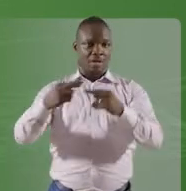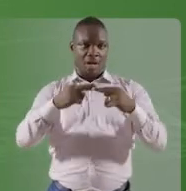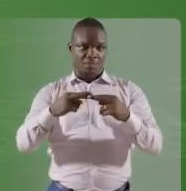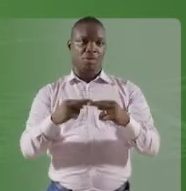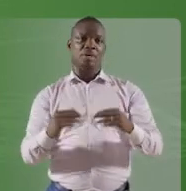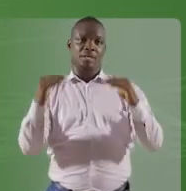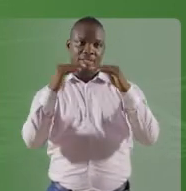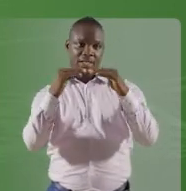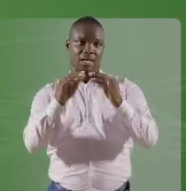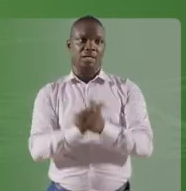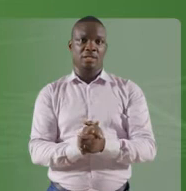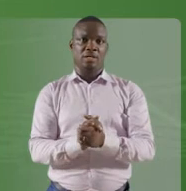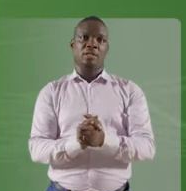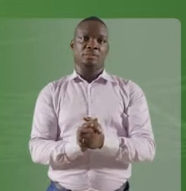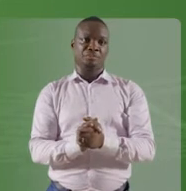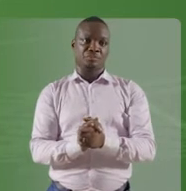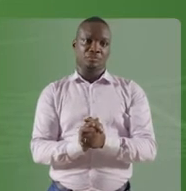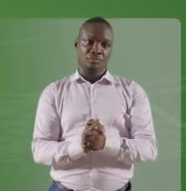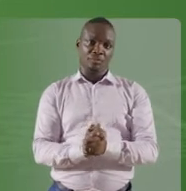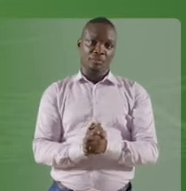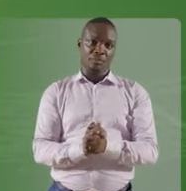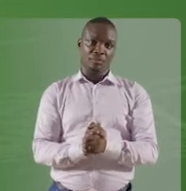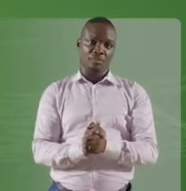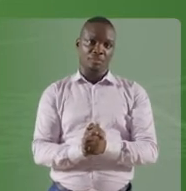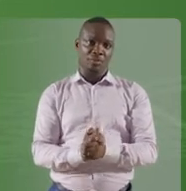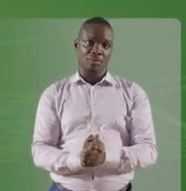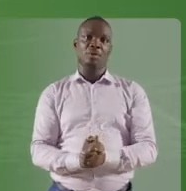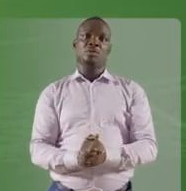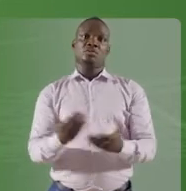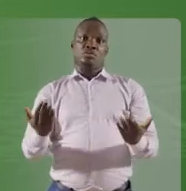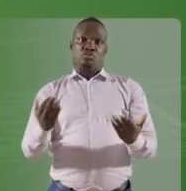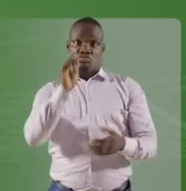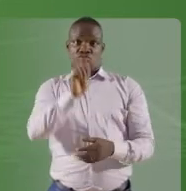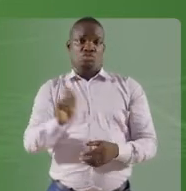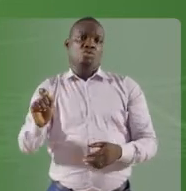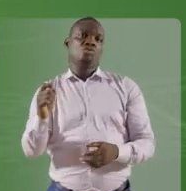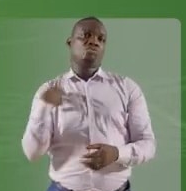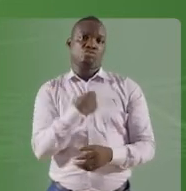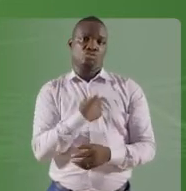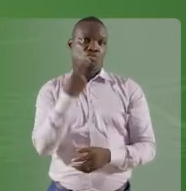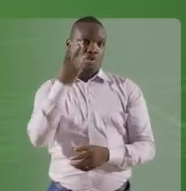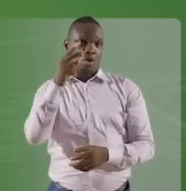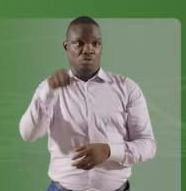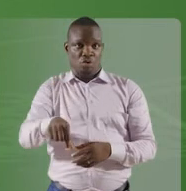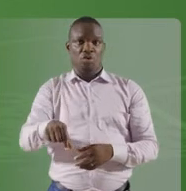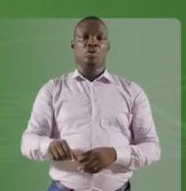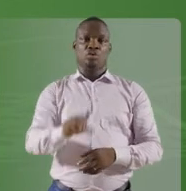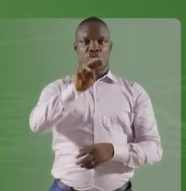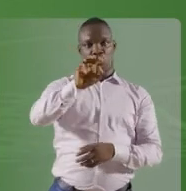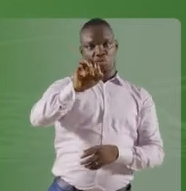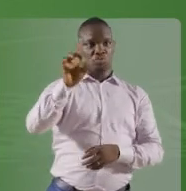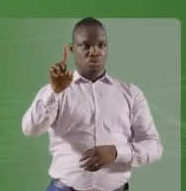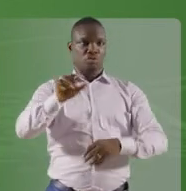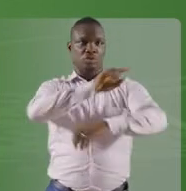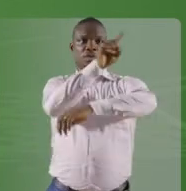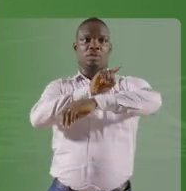étant égal au module du rapport, il s'ensuit que le module du rapport